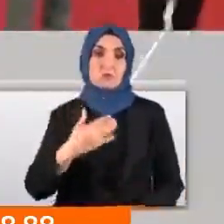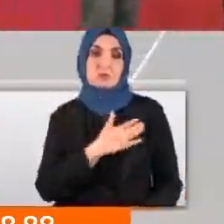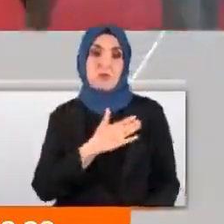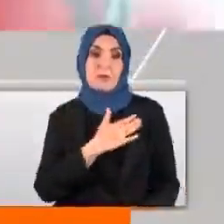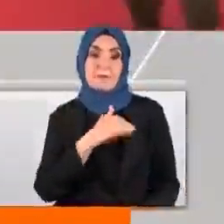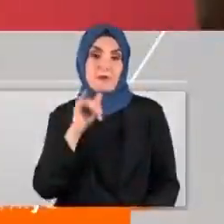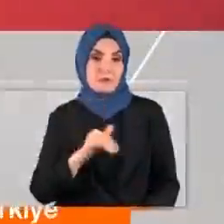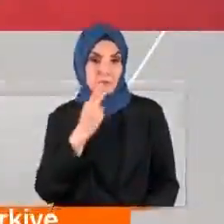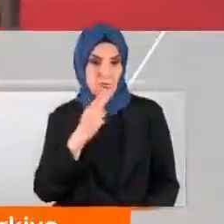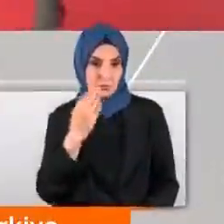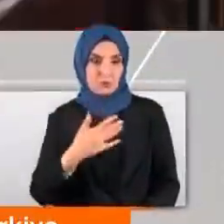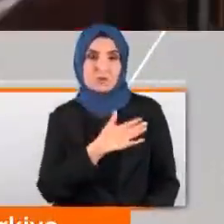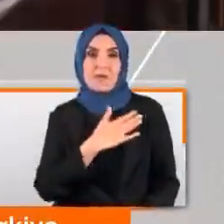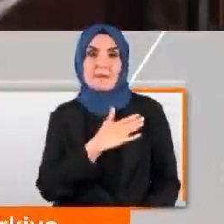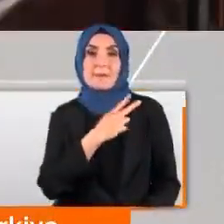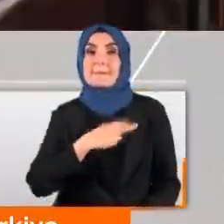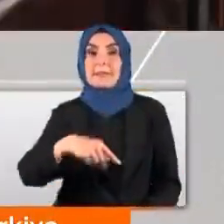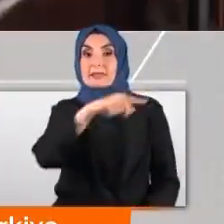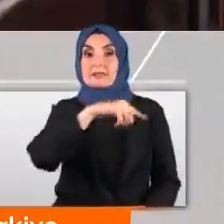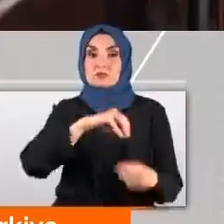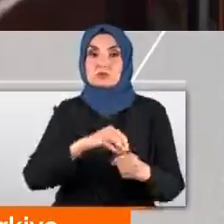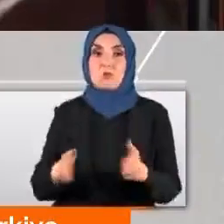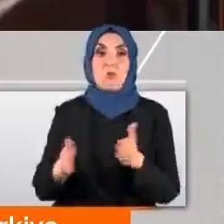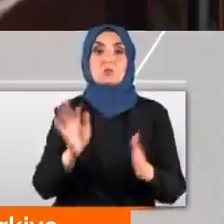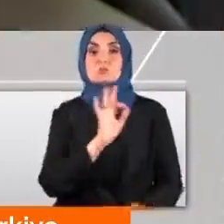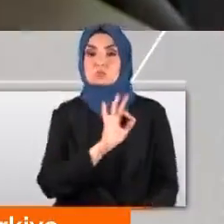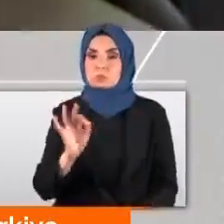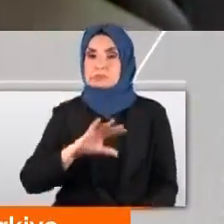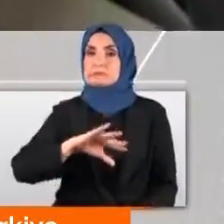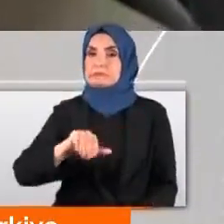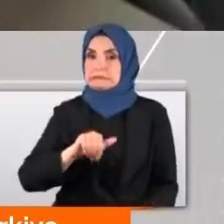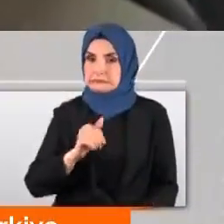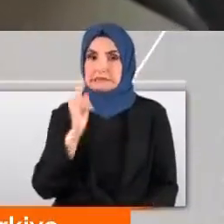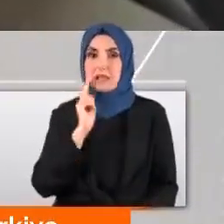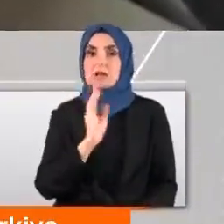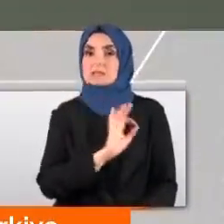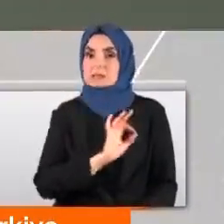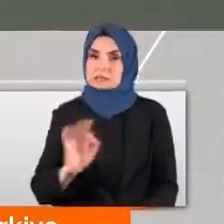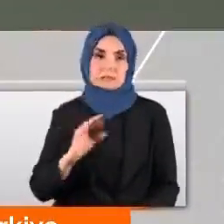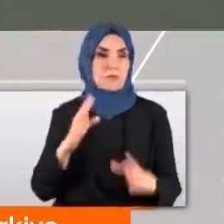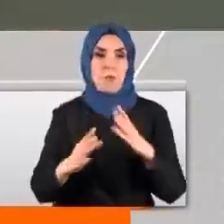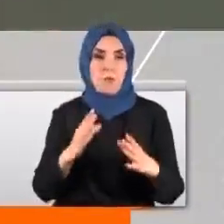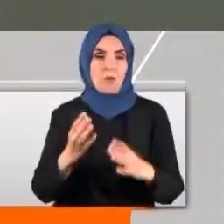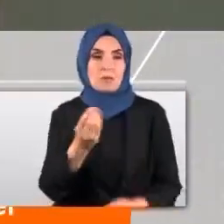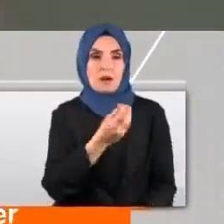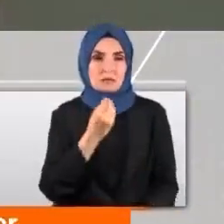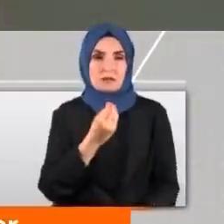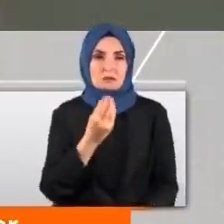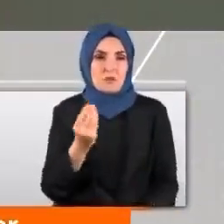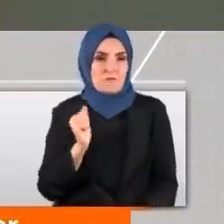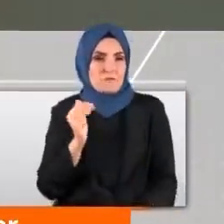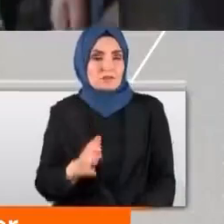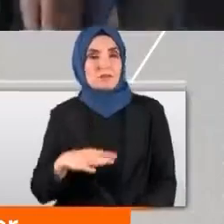CHP'nin belediyelerindeki yolsuzluklar, hırsızlık, ahlaksızlık vakaları almış başını